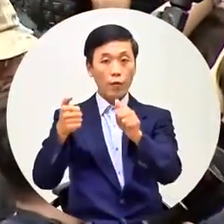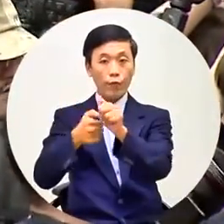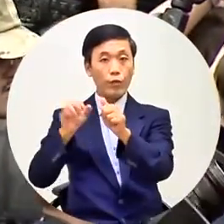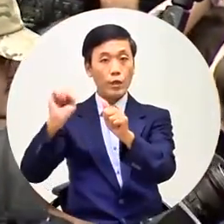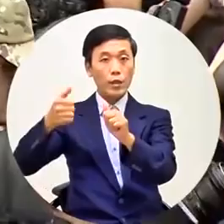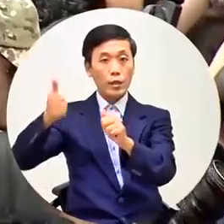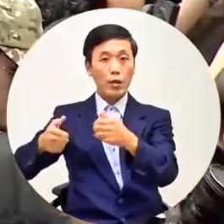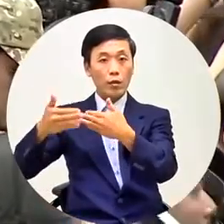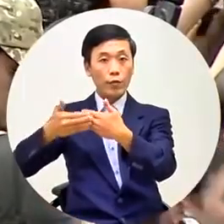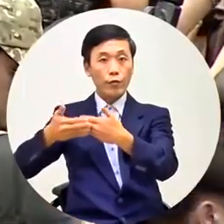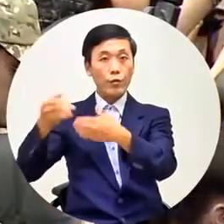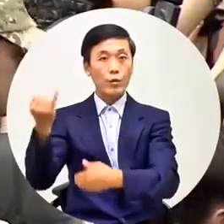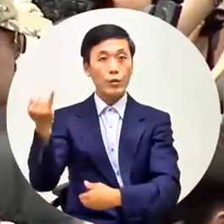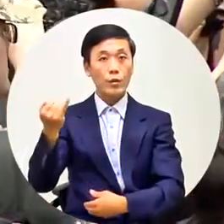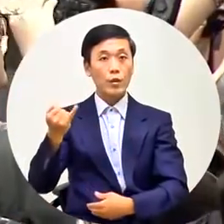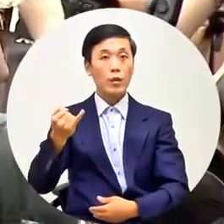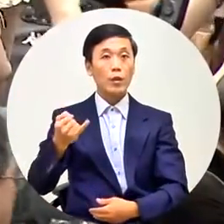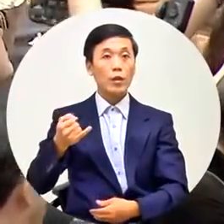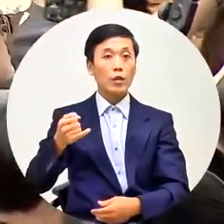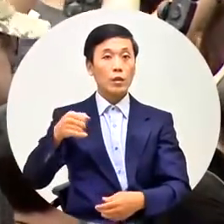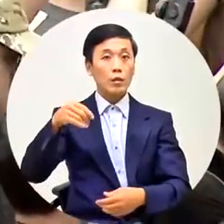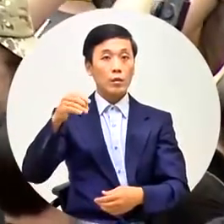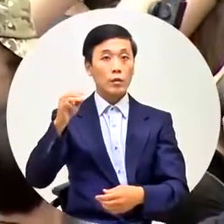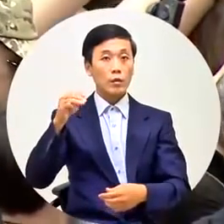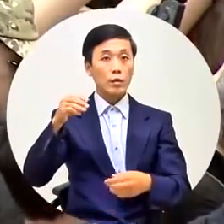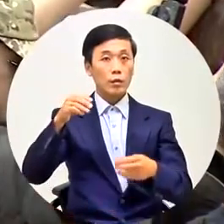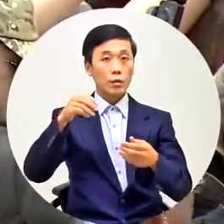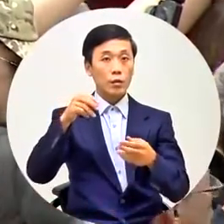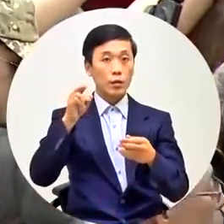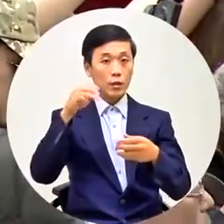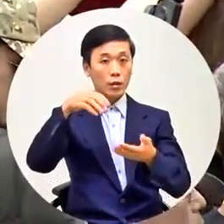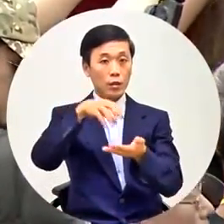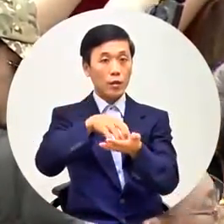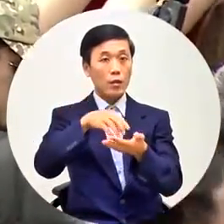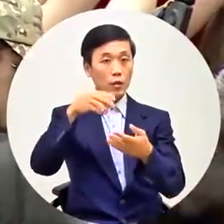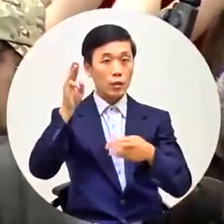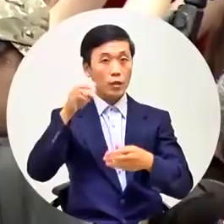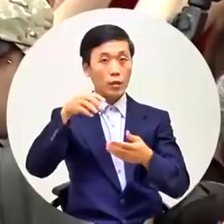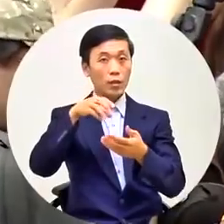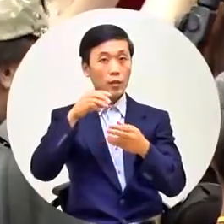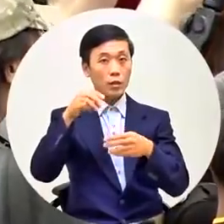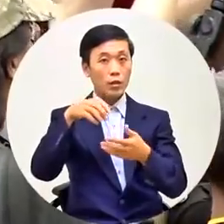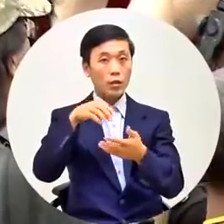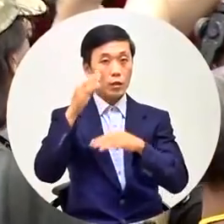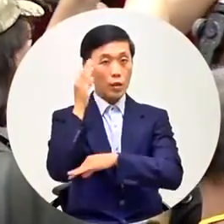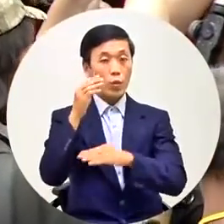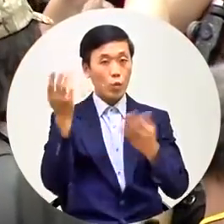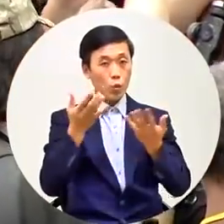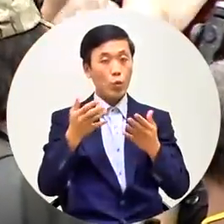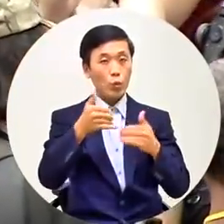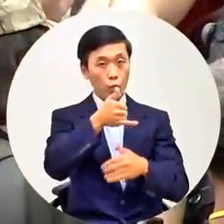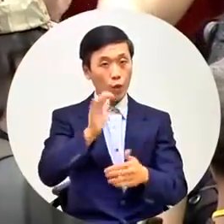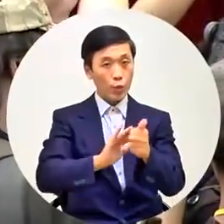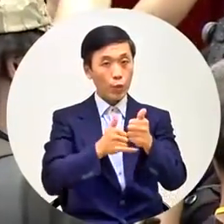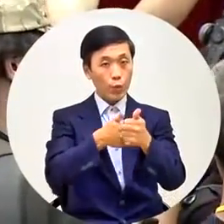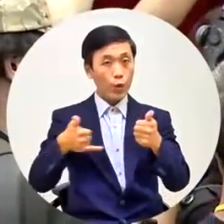院邓正中政务委员，以及来参加宣誓暨交接典礼的韩市长，